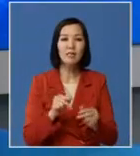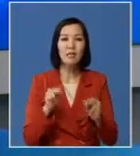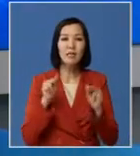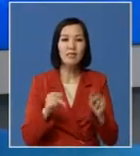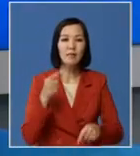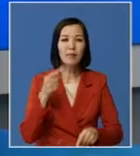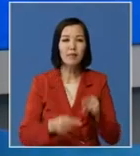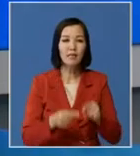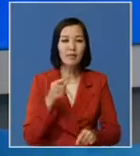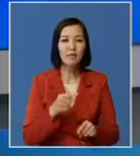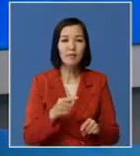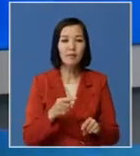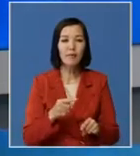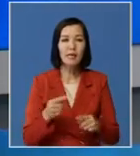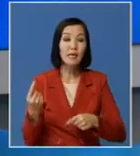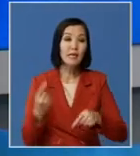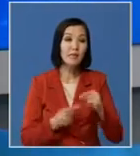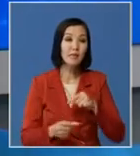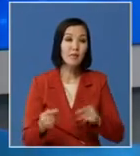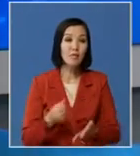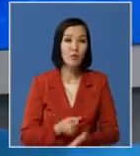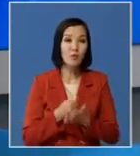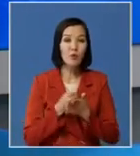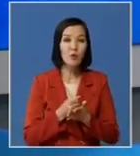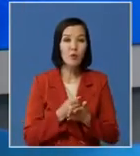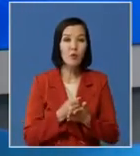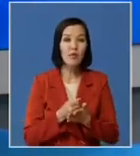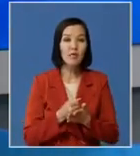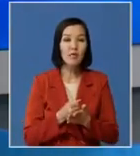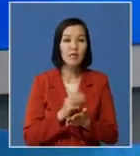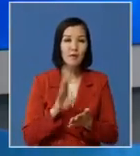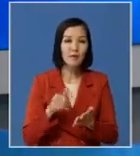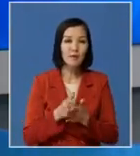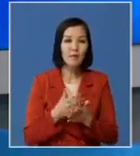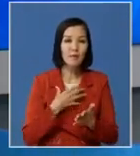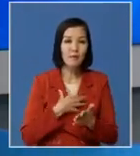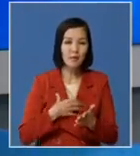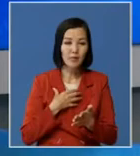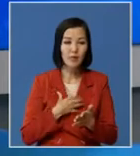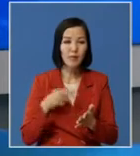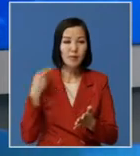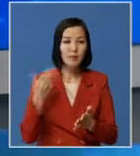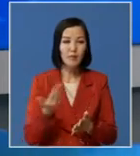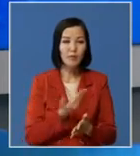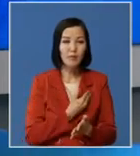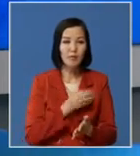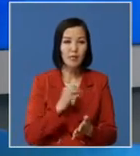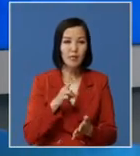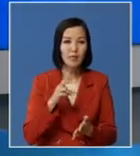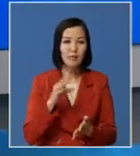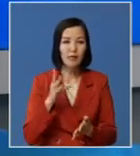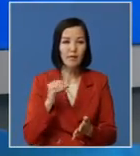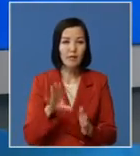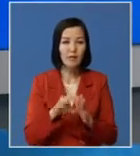күрес, адал бәсекелестікпенен жаппай кәсіпкерлікті қолдау, ұлттық тәуелсіздік құндылықтар. Президенттікке үміткер